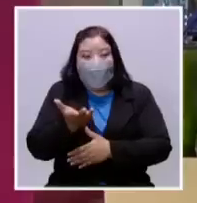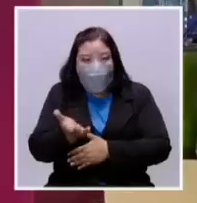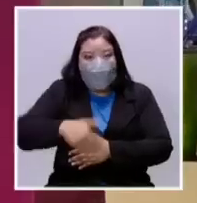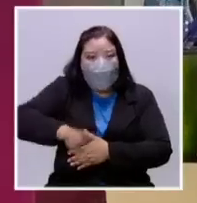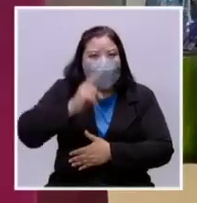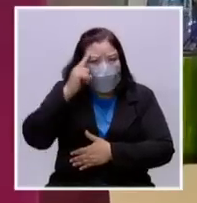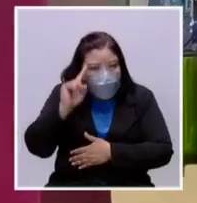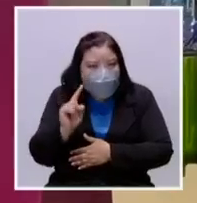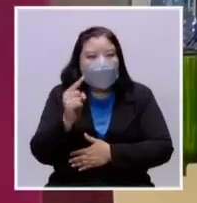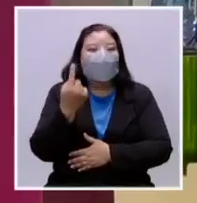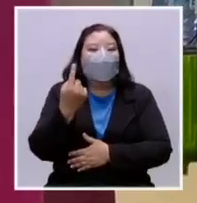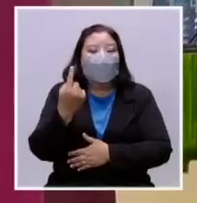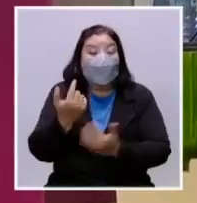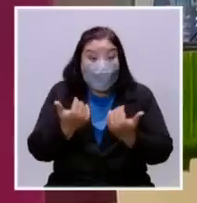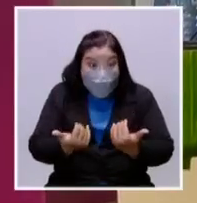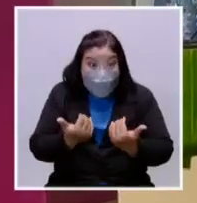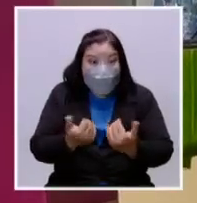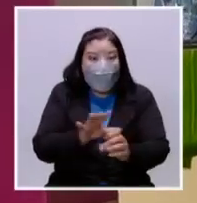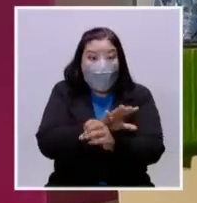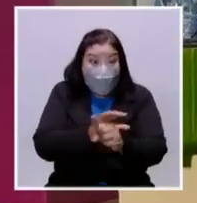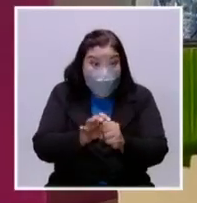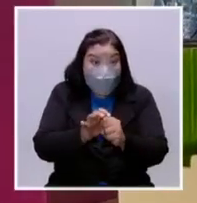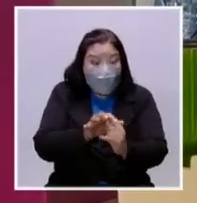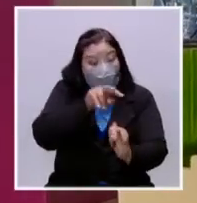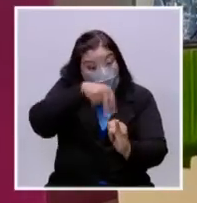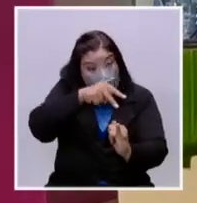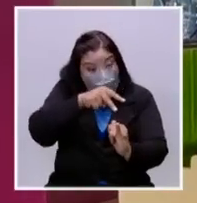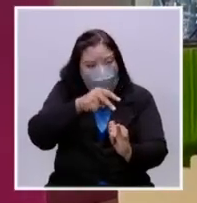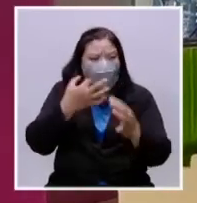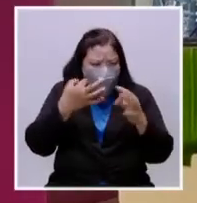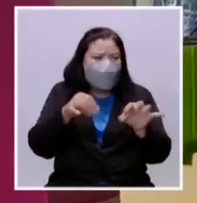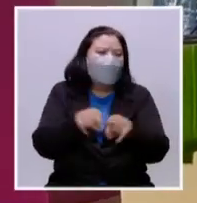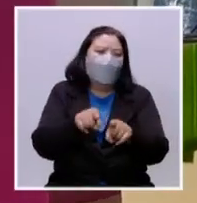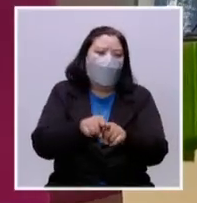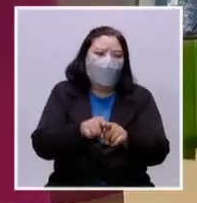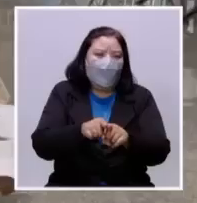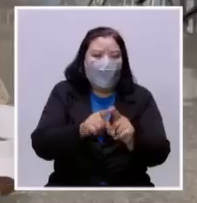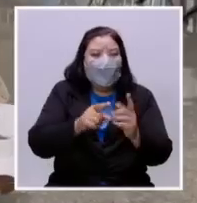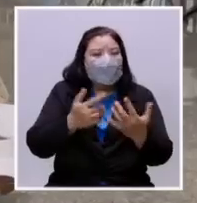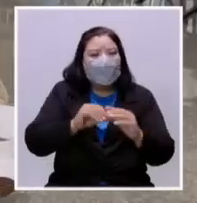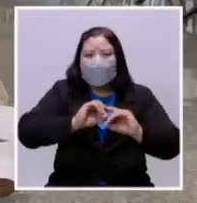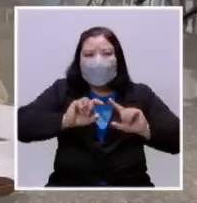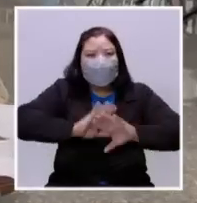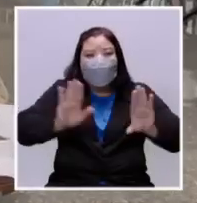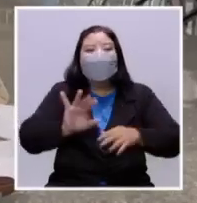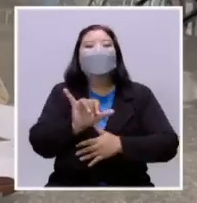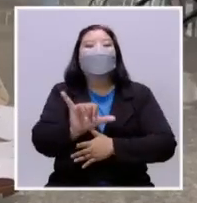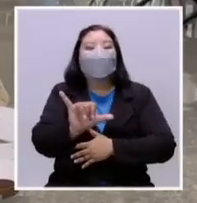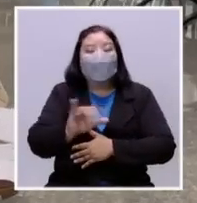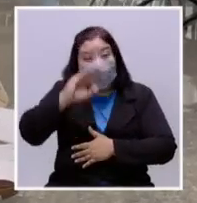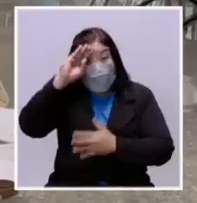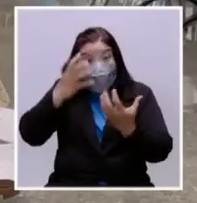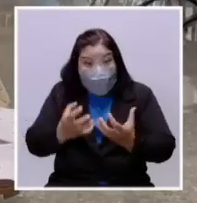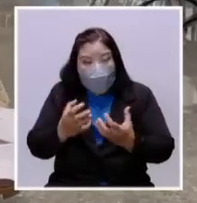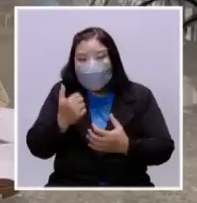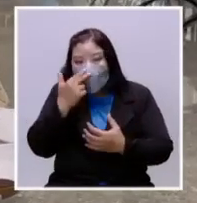นปรับความเข้าใจใหม่ย้ำไม่ยกเลิกโควิดออกจากยูเซปแน่นอนหากติดเชื้อแล้วอาการไม่รุนแรงก็สามารถเข้ารักษาได้ทุ